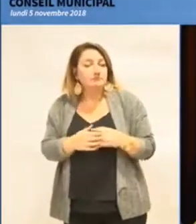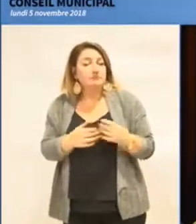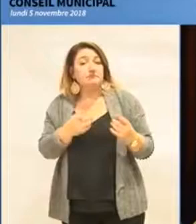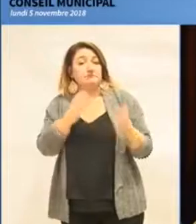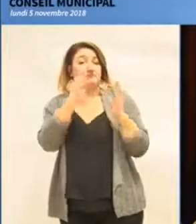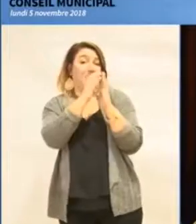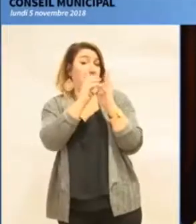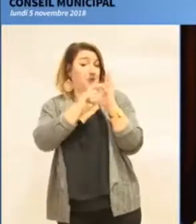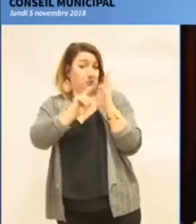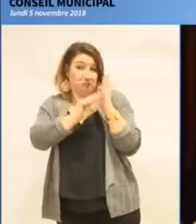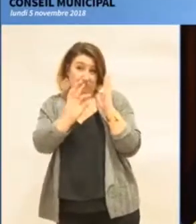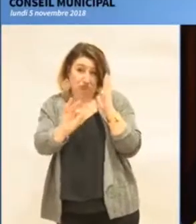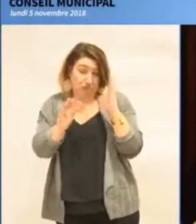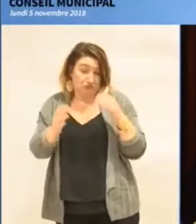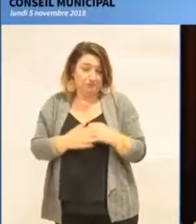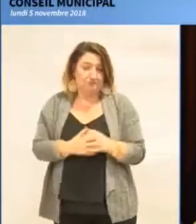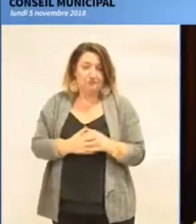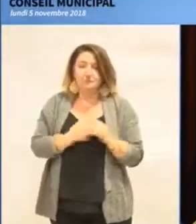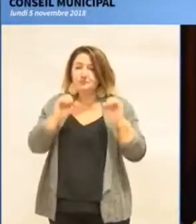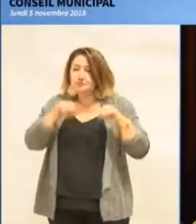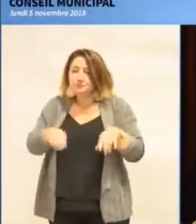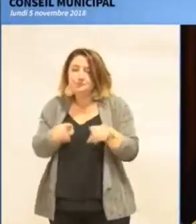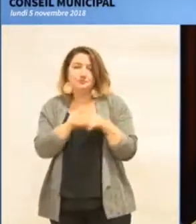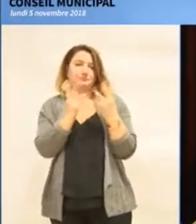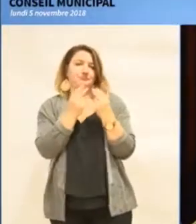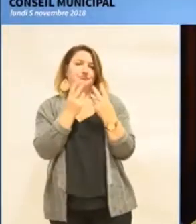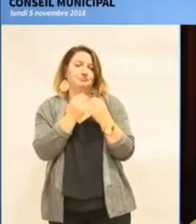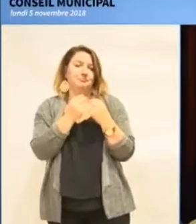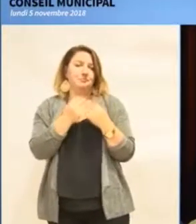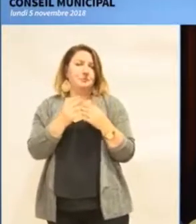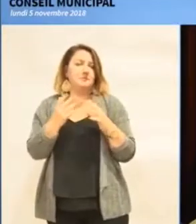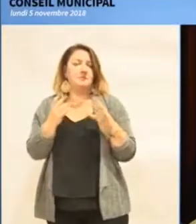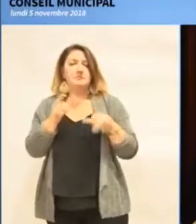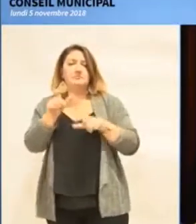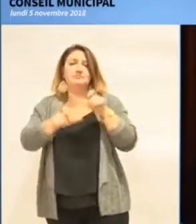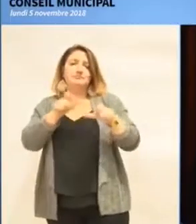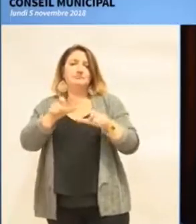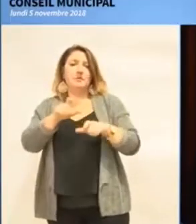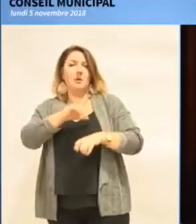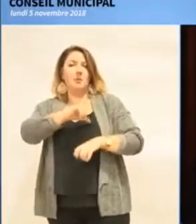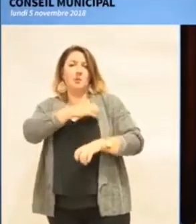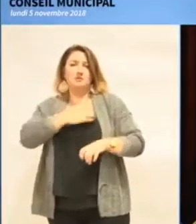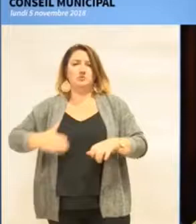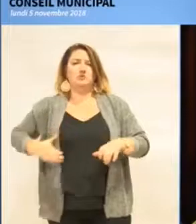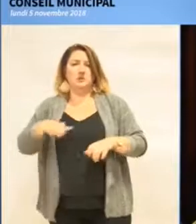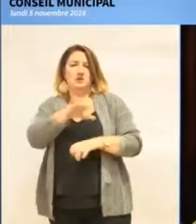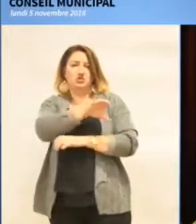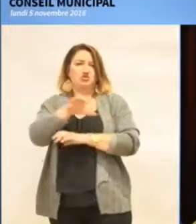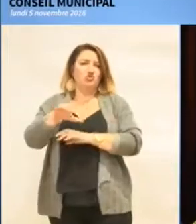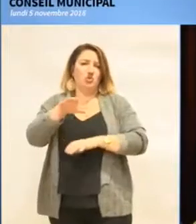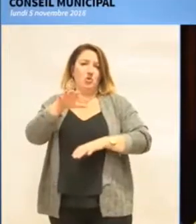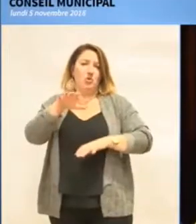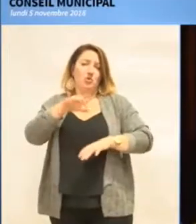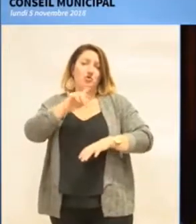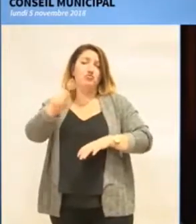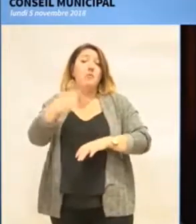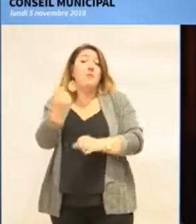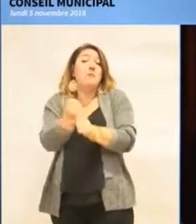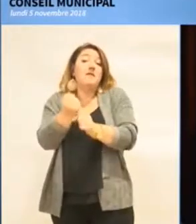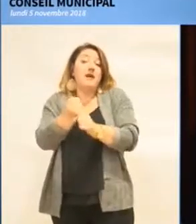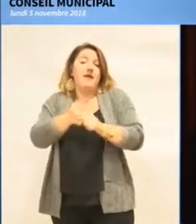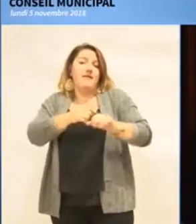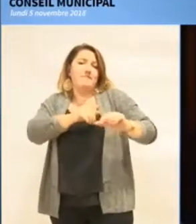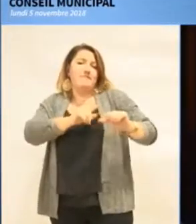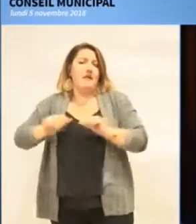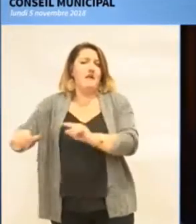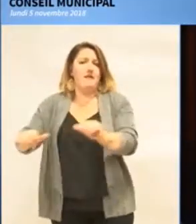Vous auriez pu aussi nous dire sur la centaine de policiers municipaux théoriquement en poste, si